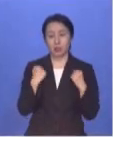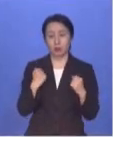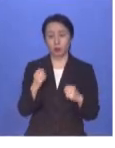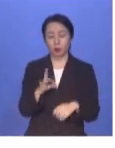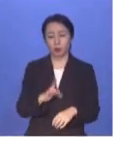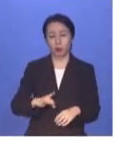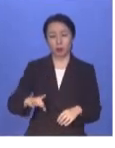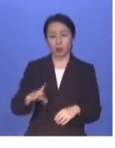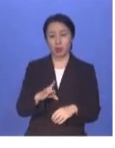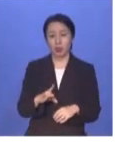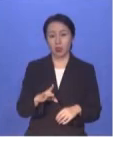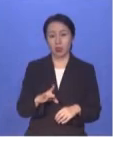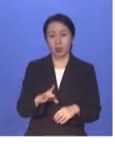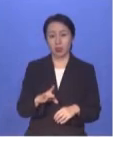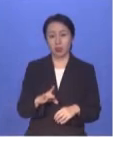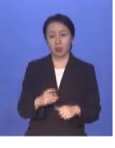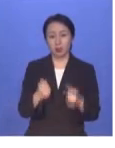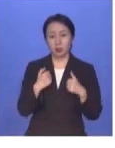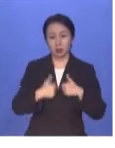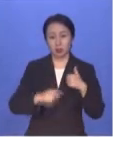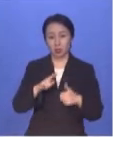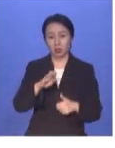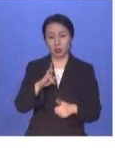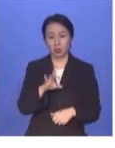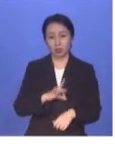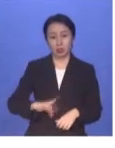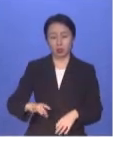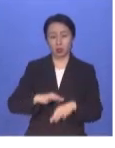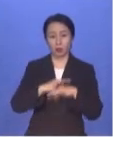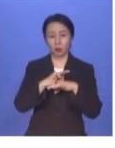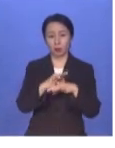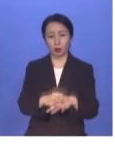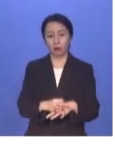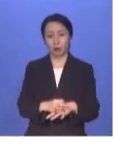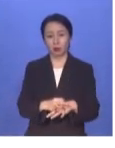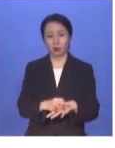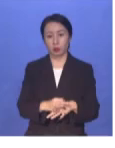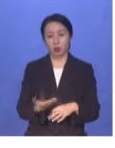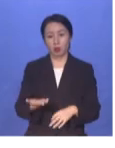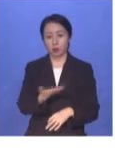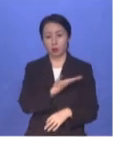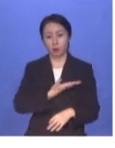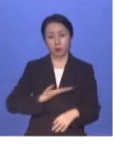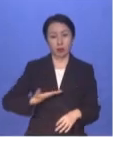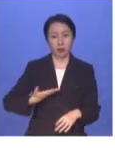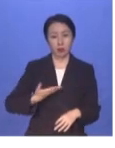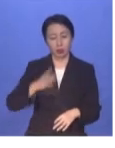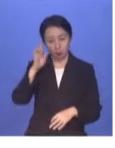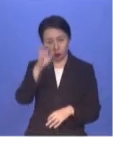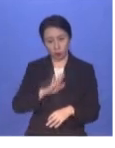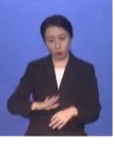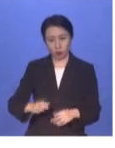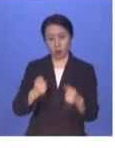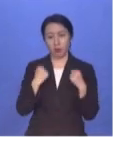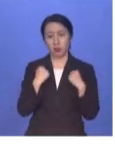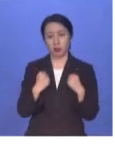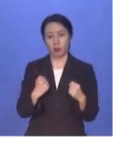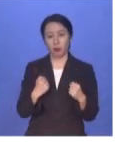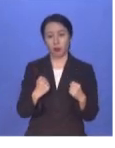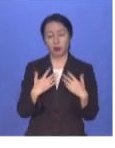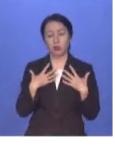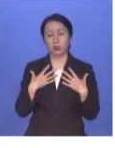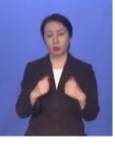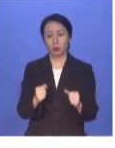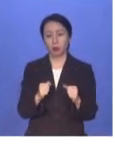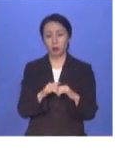арасындағы спартакиаданы Есіл ауданы өткізуде. Біздің елде спортпен дене